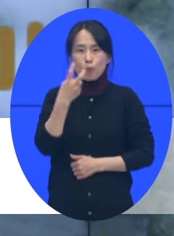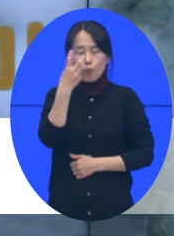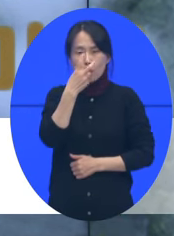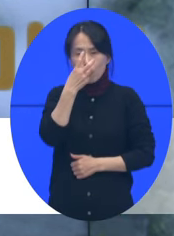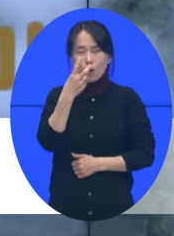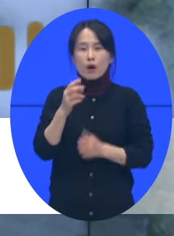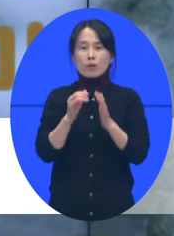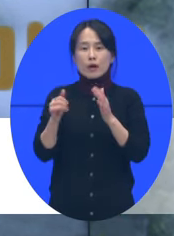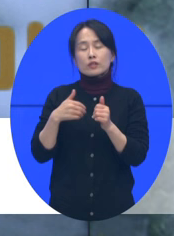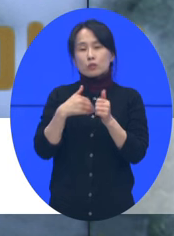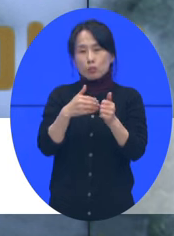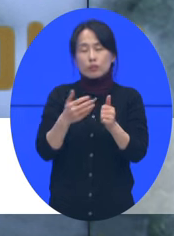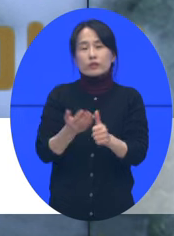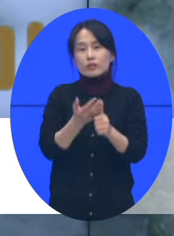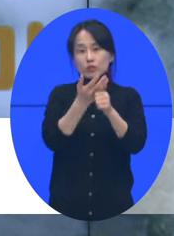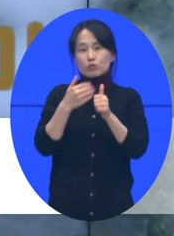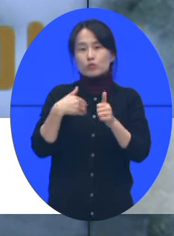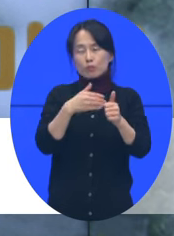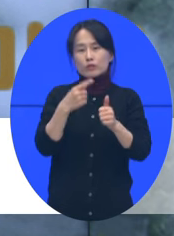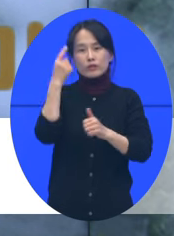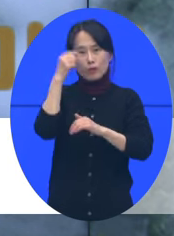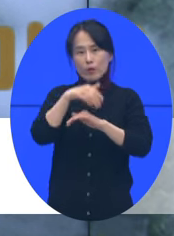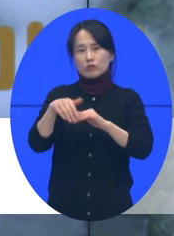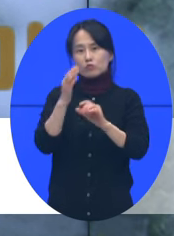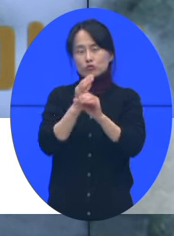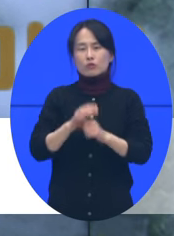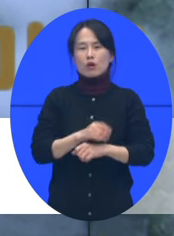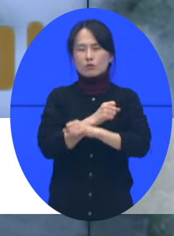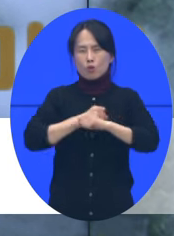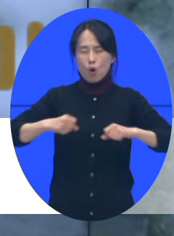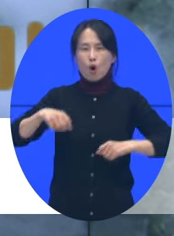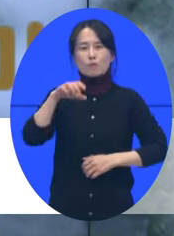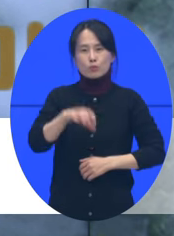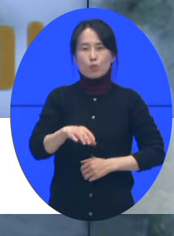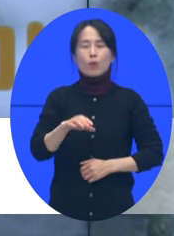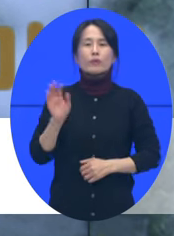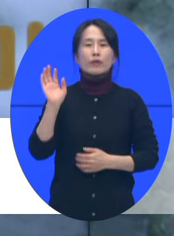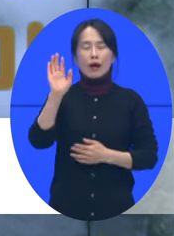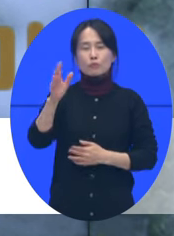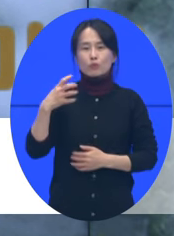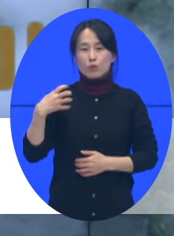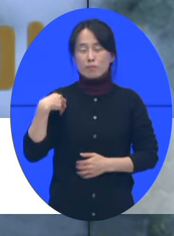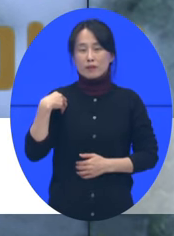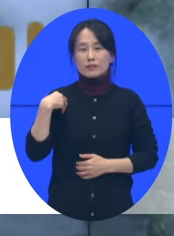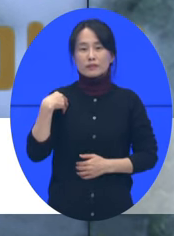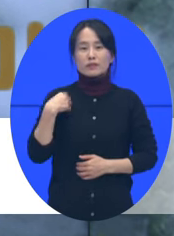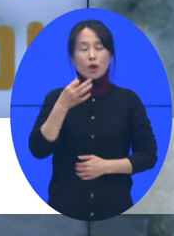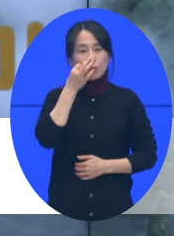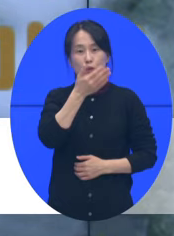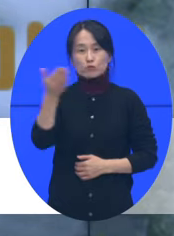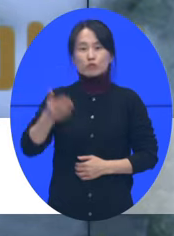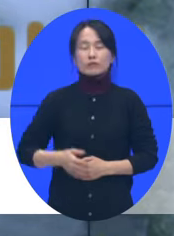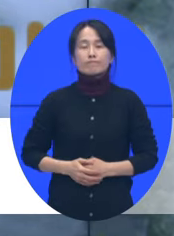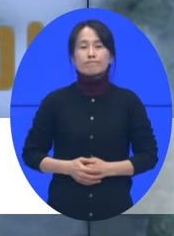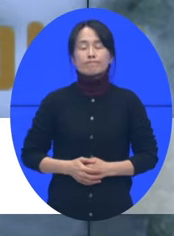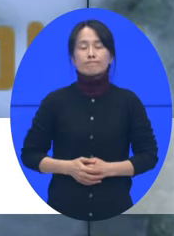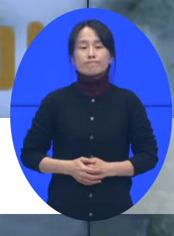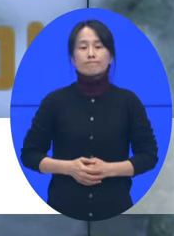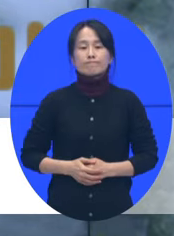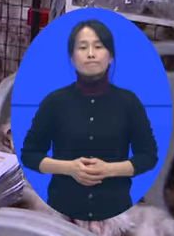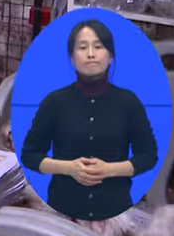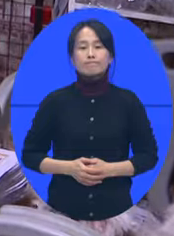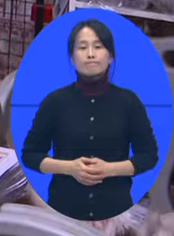추진해 왔는데요. 국내 최대 규모를 자랑하며 앞으로 반려동물 복지를 이끌 전망입니다. 개관식 현장에 다녀왔습니다.